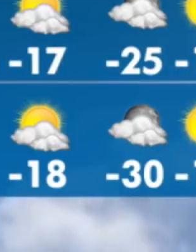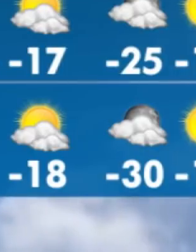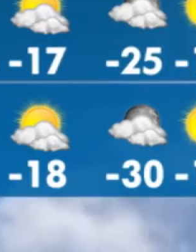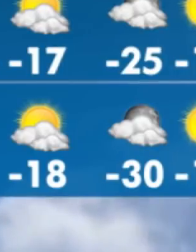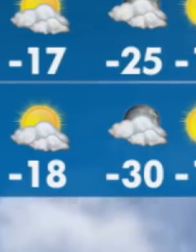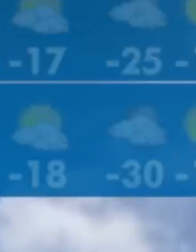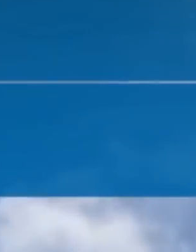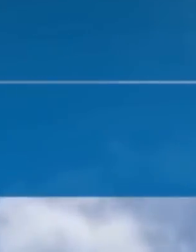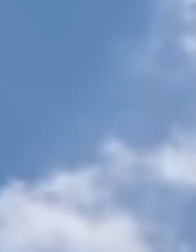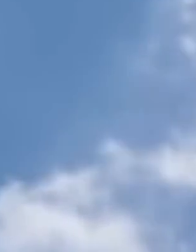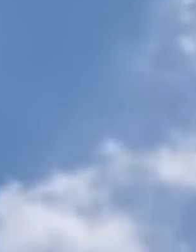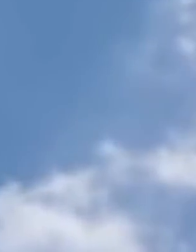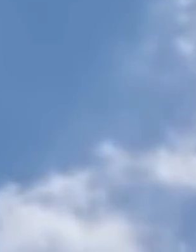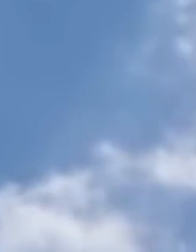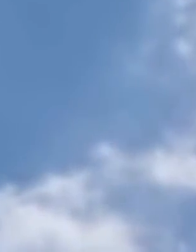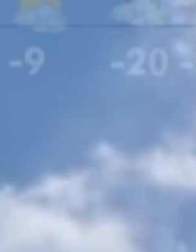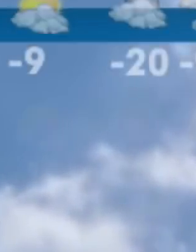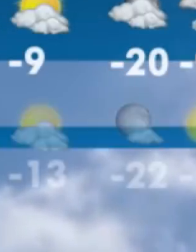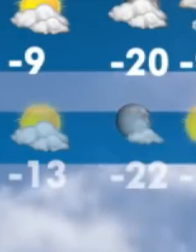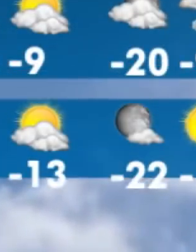хүйтэн.